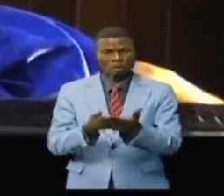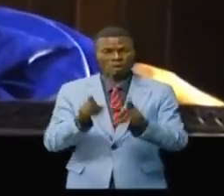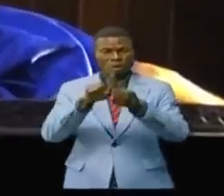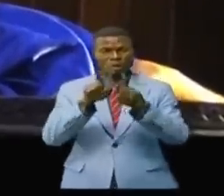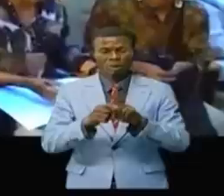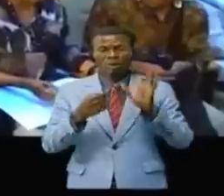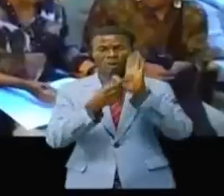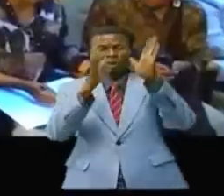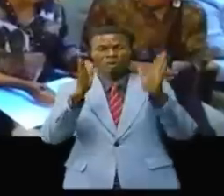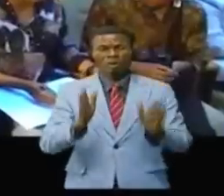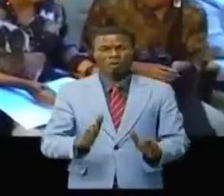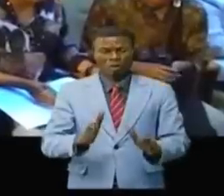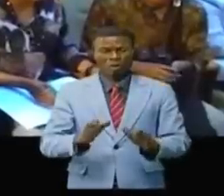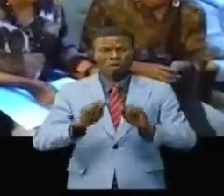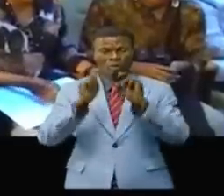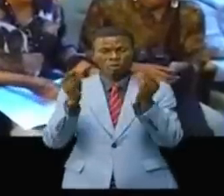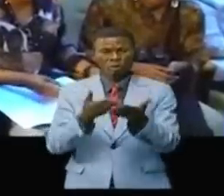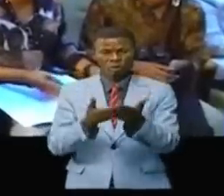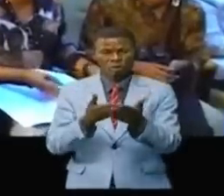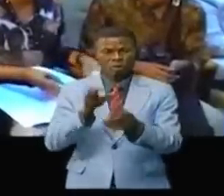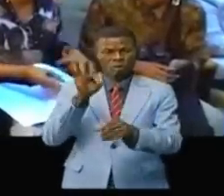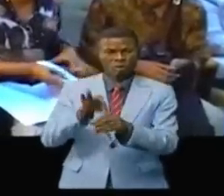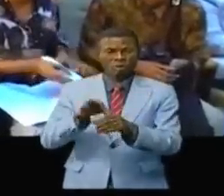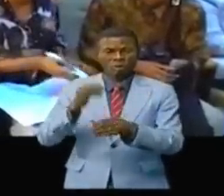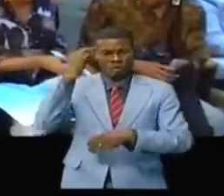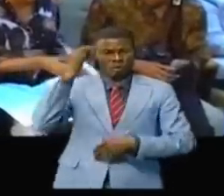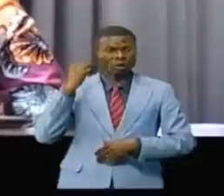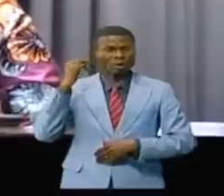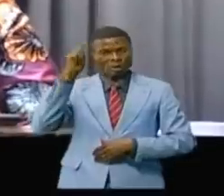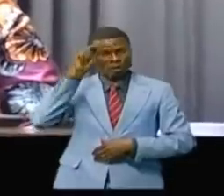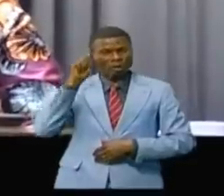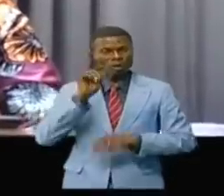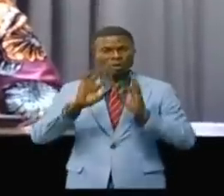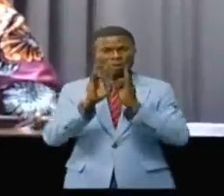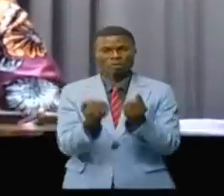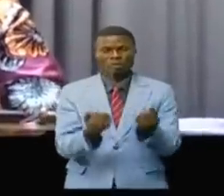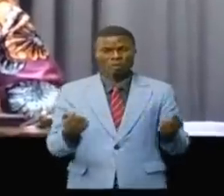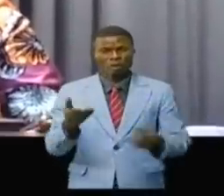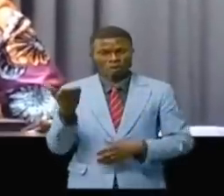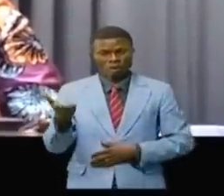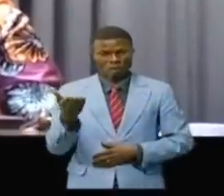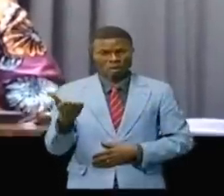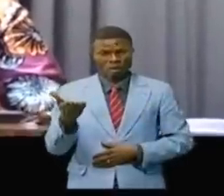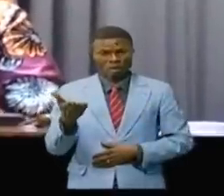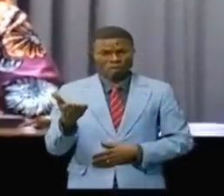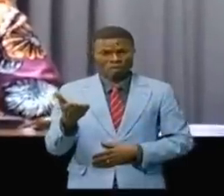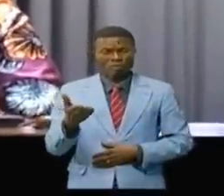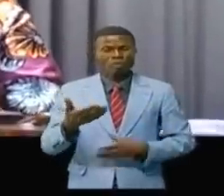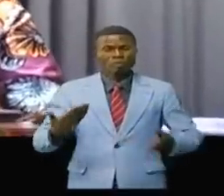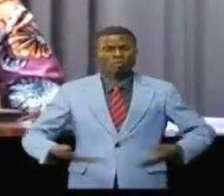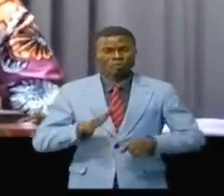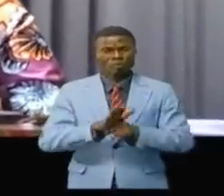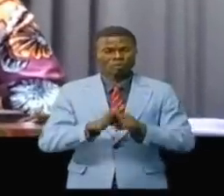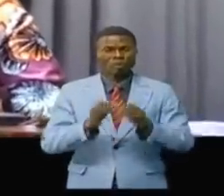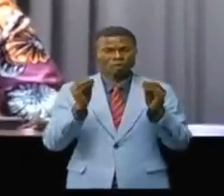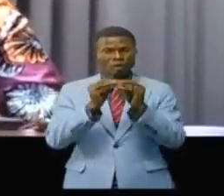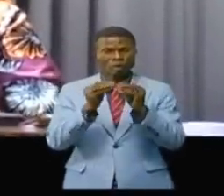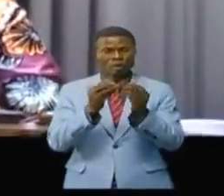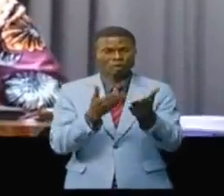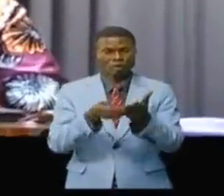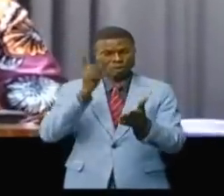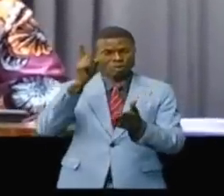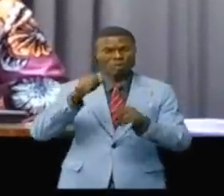des représentants de la société civile, la ministre du Genre, Famille et Enfants, Gisèle Ndayalou-Séba, a salué la tenue de cette